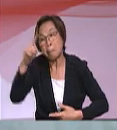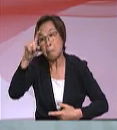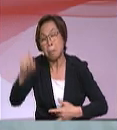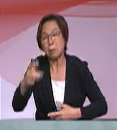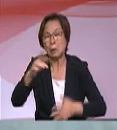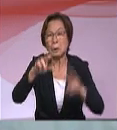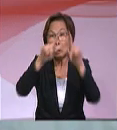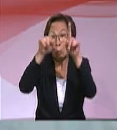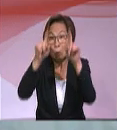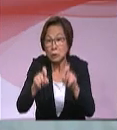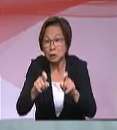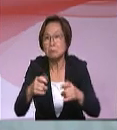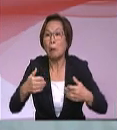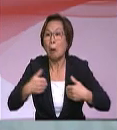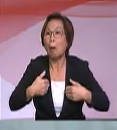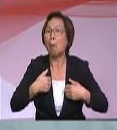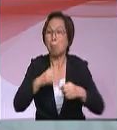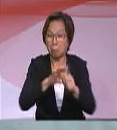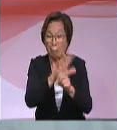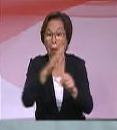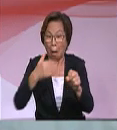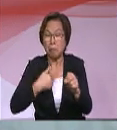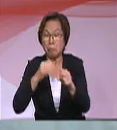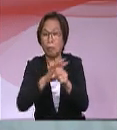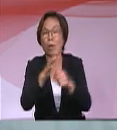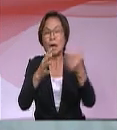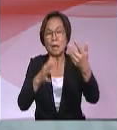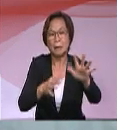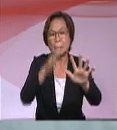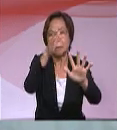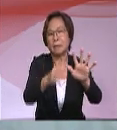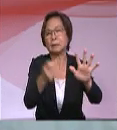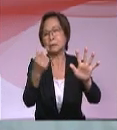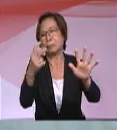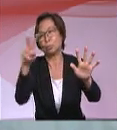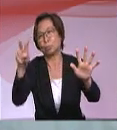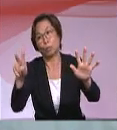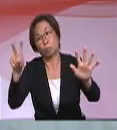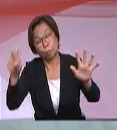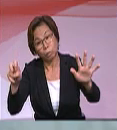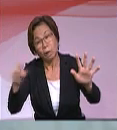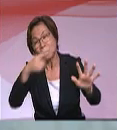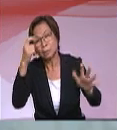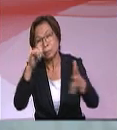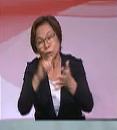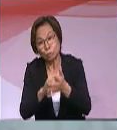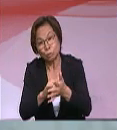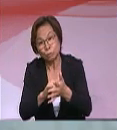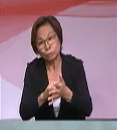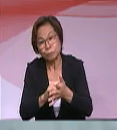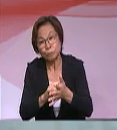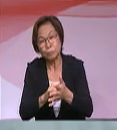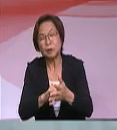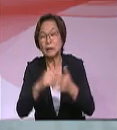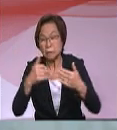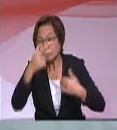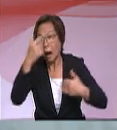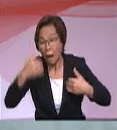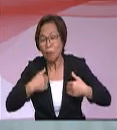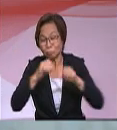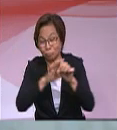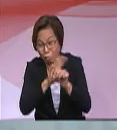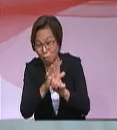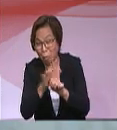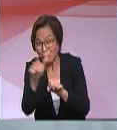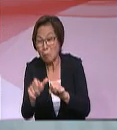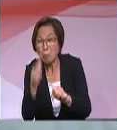pun dilaporkan sebagai positif pada 15 Disember 2020. Dan berikutan kes tersebut yang positif,